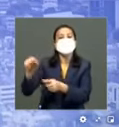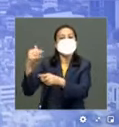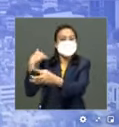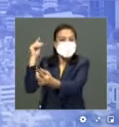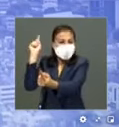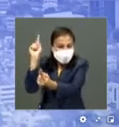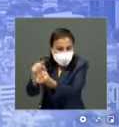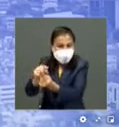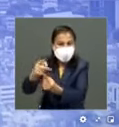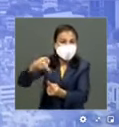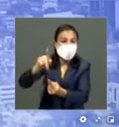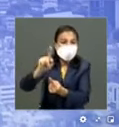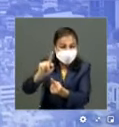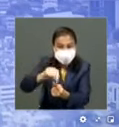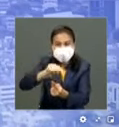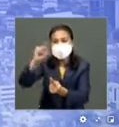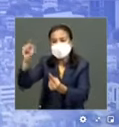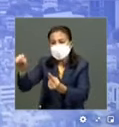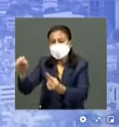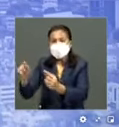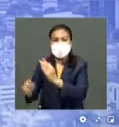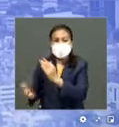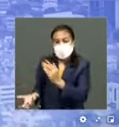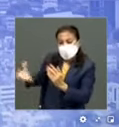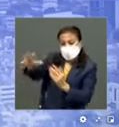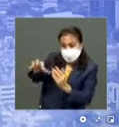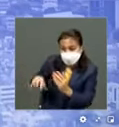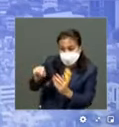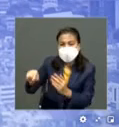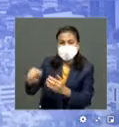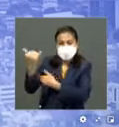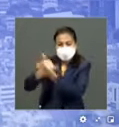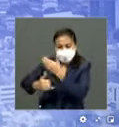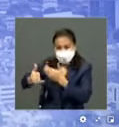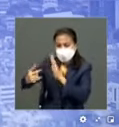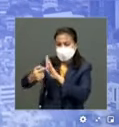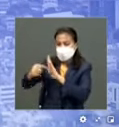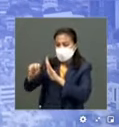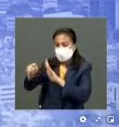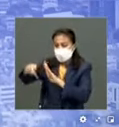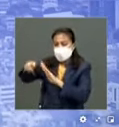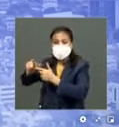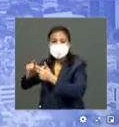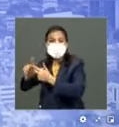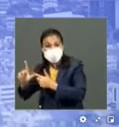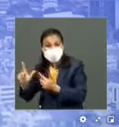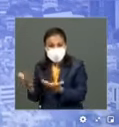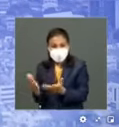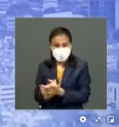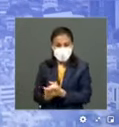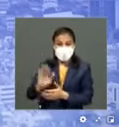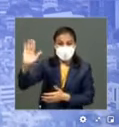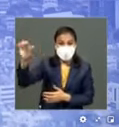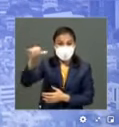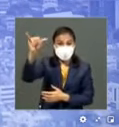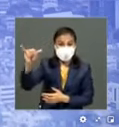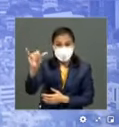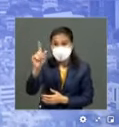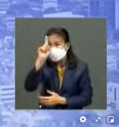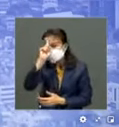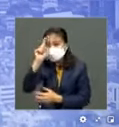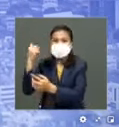าเทศและรวมทั้งเนปาลด้วยนะคะและนอกจากนี้เนี่ยประเทศทางยุโรปก็คืออังกฤษและเยอรมันมีรายงานส